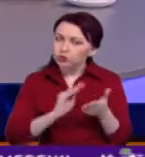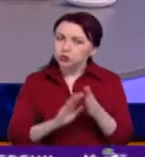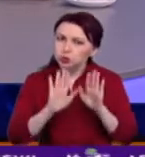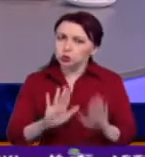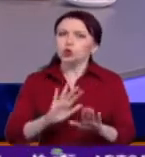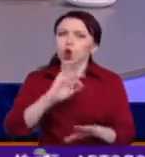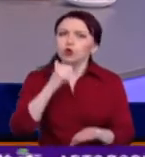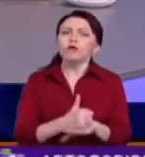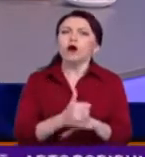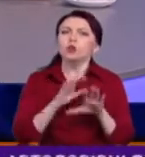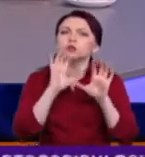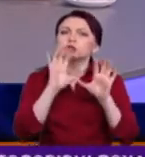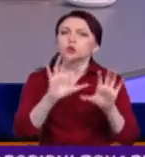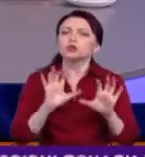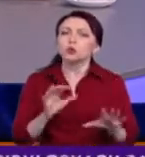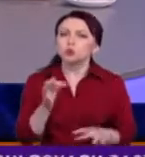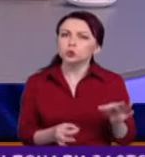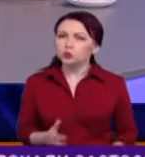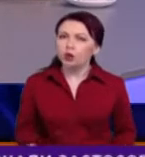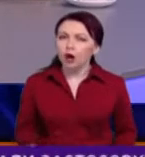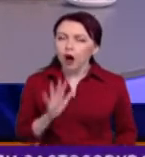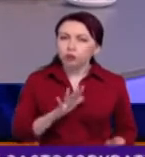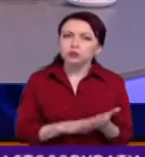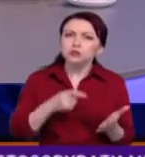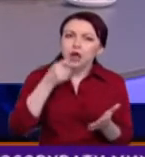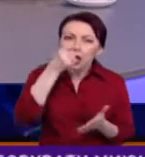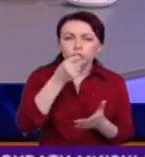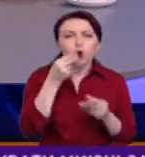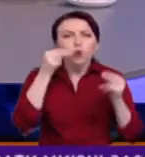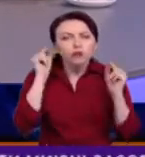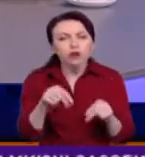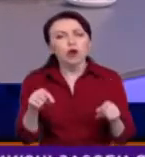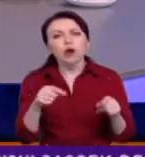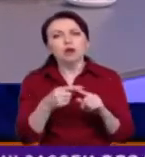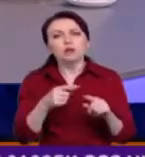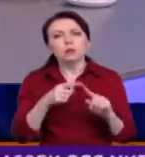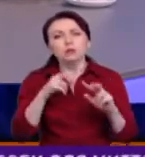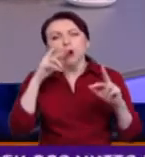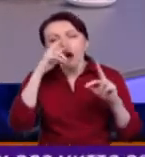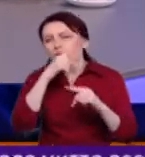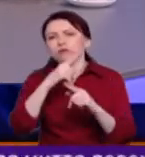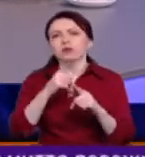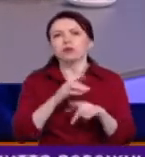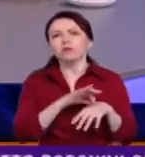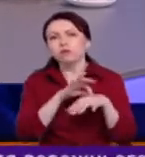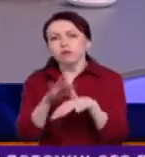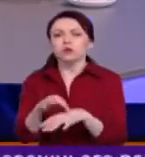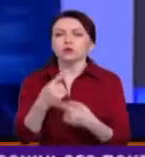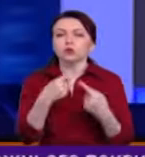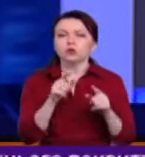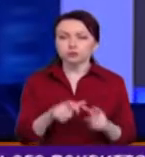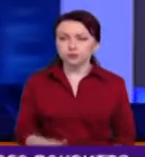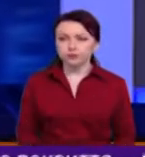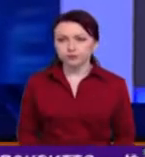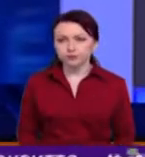голова Конституційного суду, чи не будуть потім позови якісь, звинувачення, що, мовляв, не дуже за процедурою? Ну, знаєте, якщо